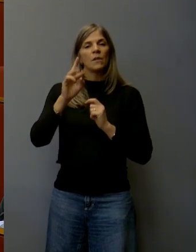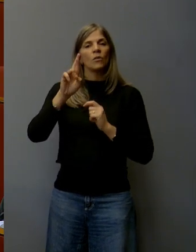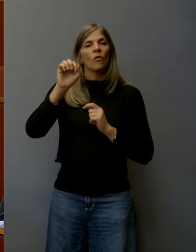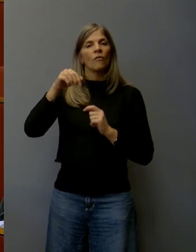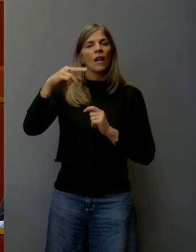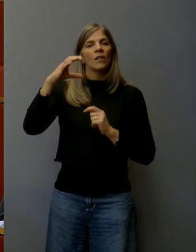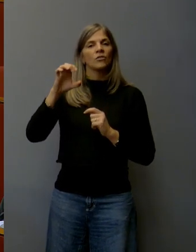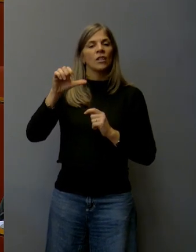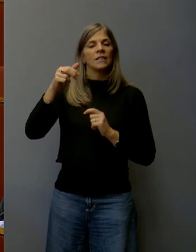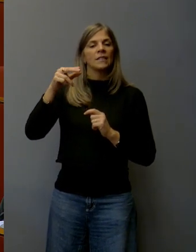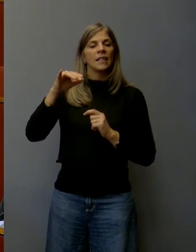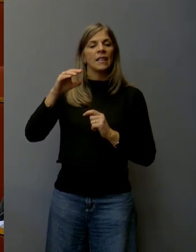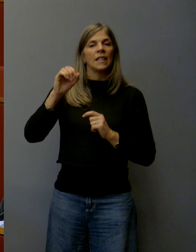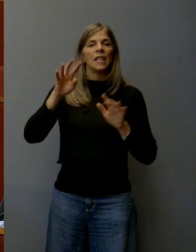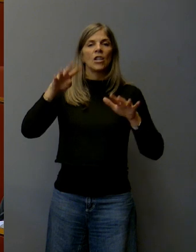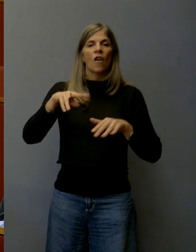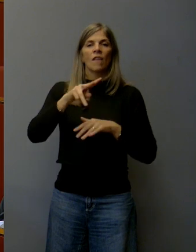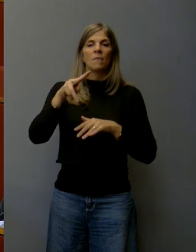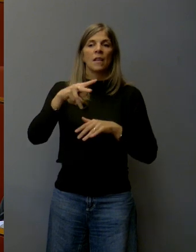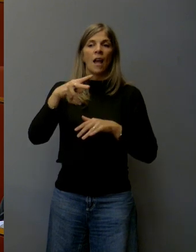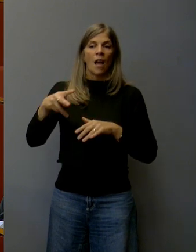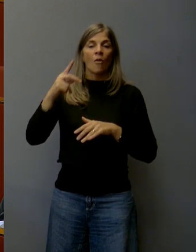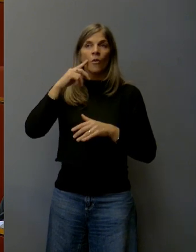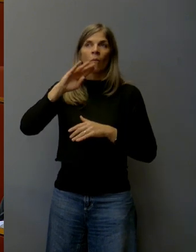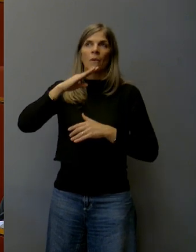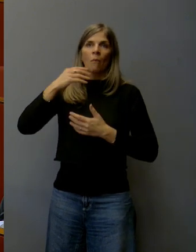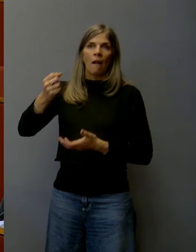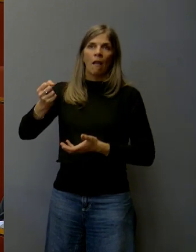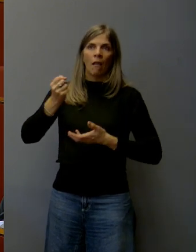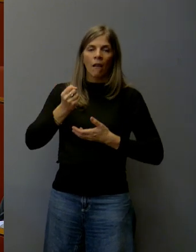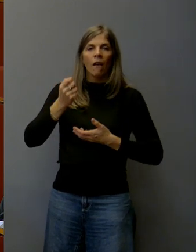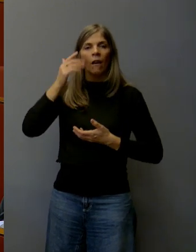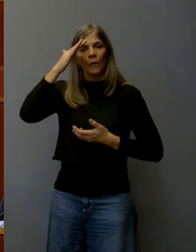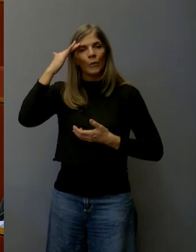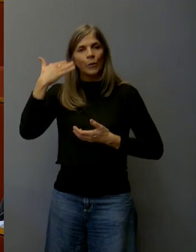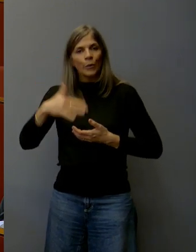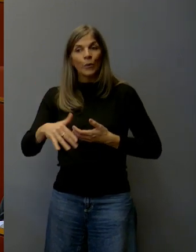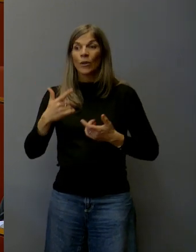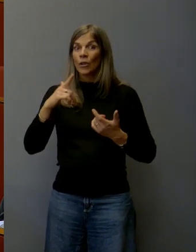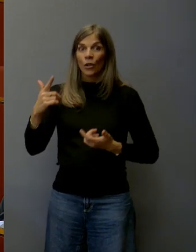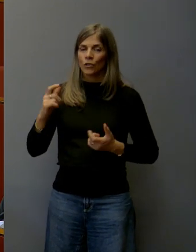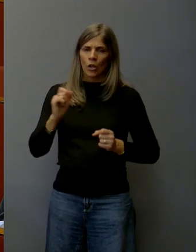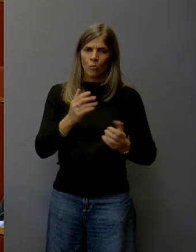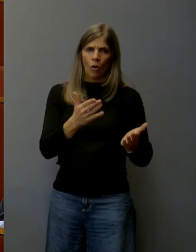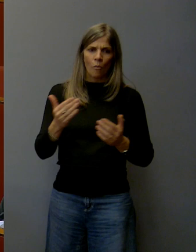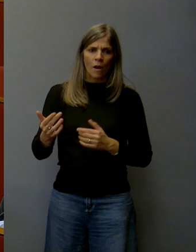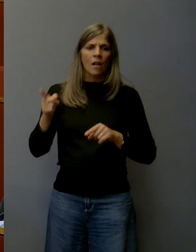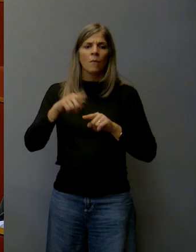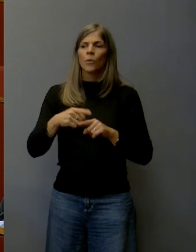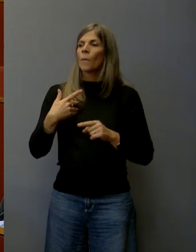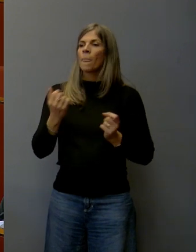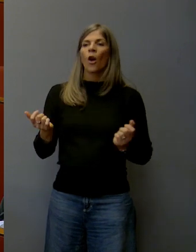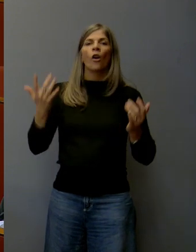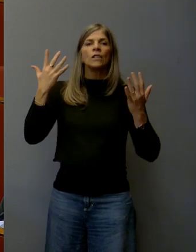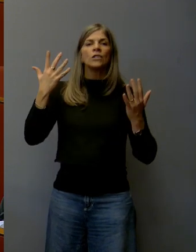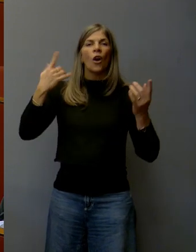9.000 euro se no i libri nuovi Non si sarebbero acquistati e tenendo conto che non c'è un condizionatore né per il freddo né per il caldo quindi